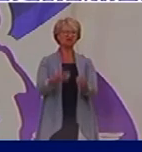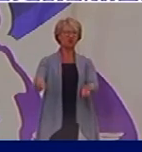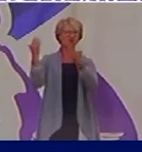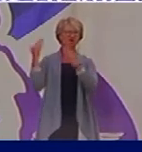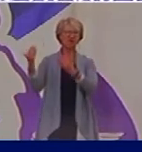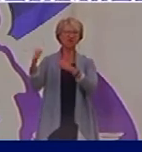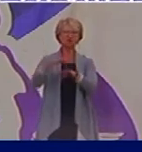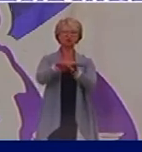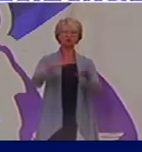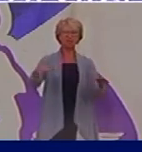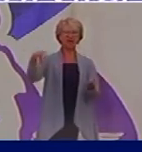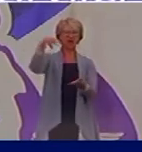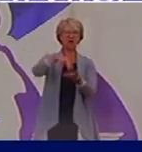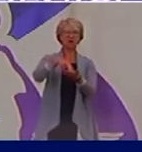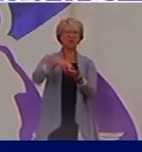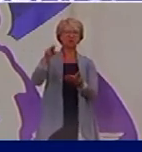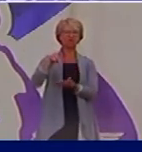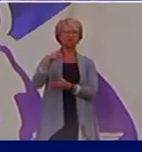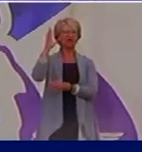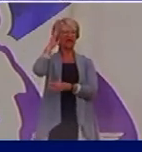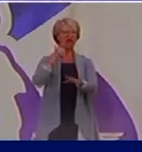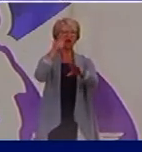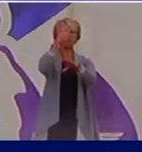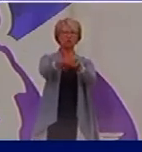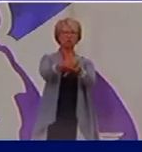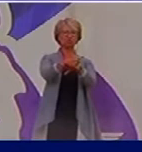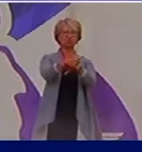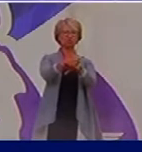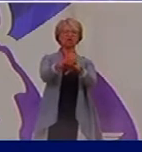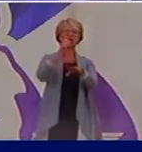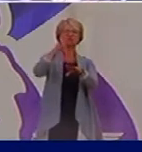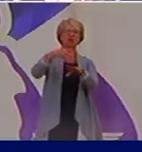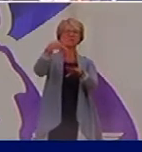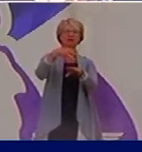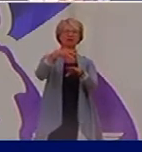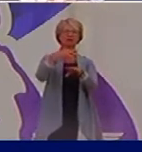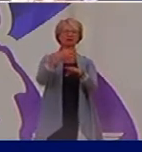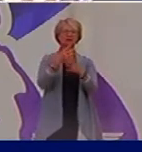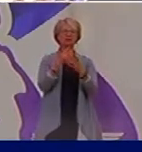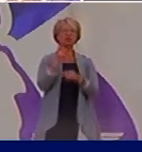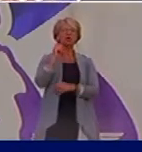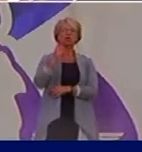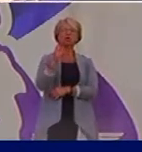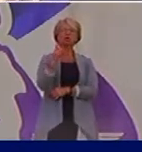sul palco di Pontida il capogruppo Gianmarco Centinaio.